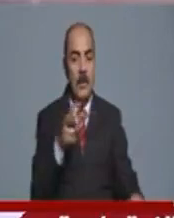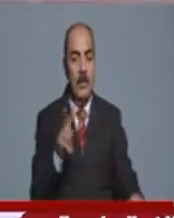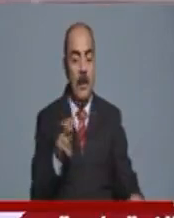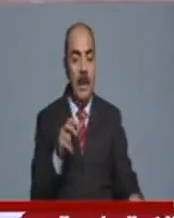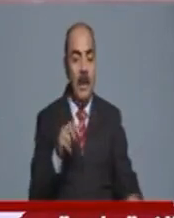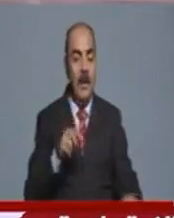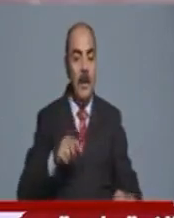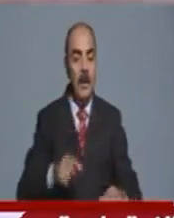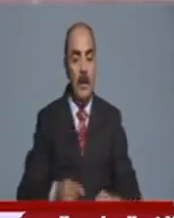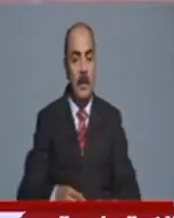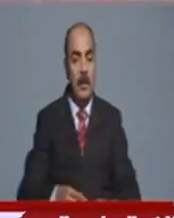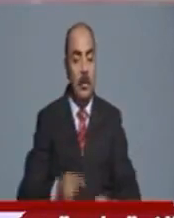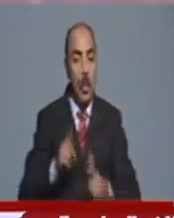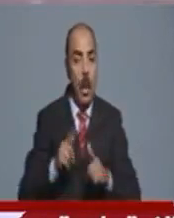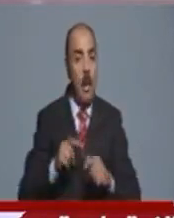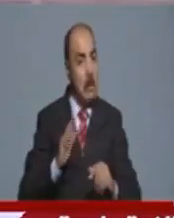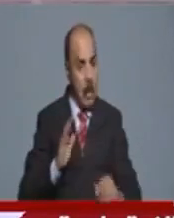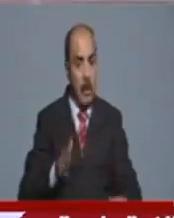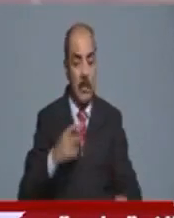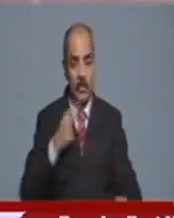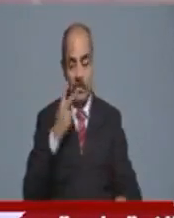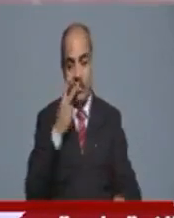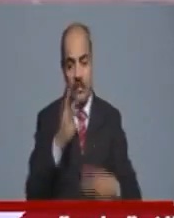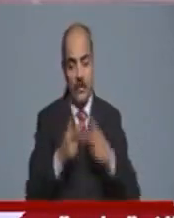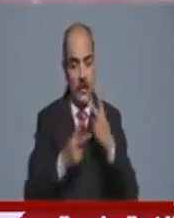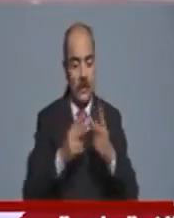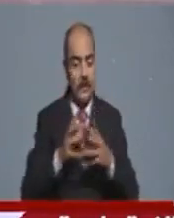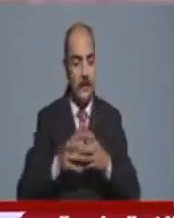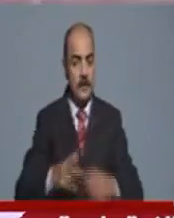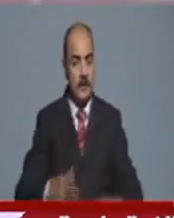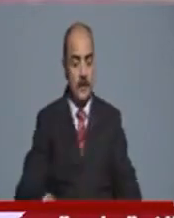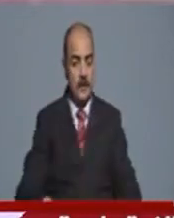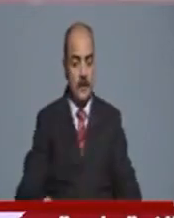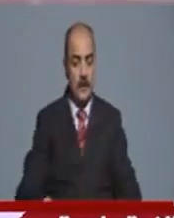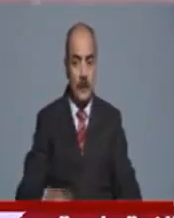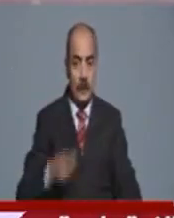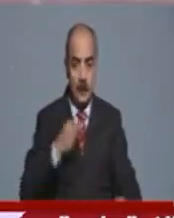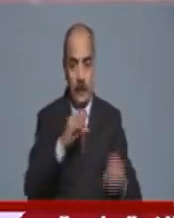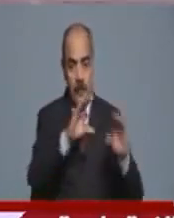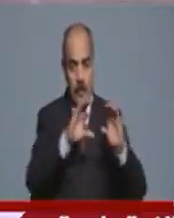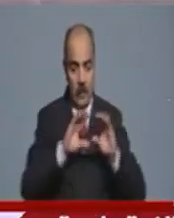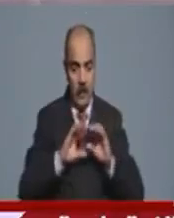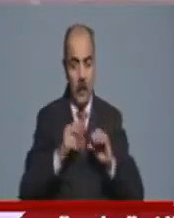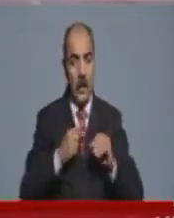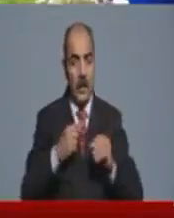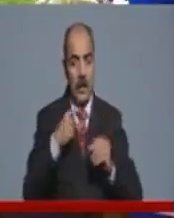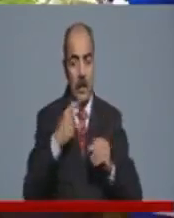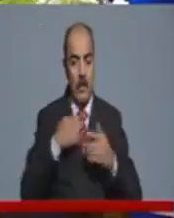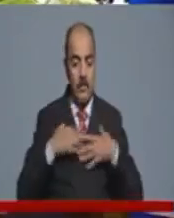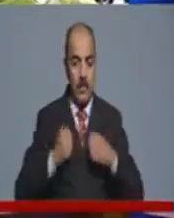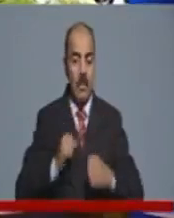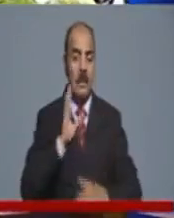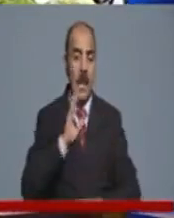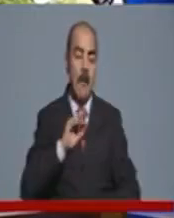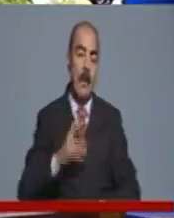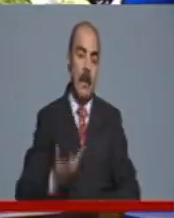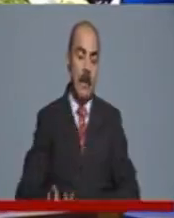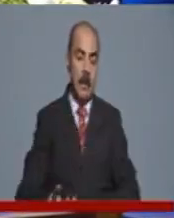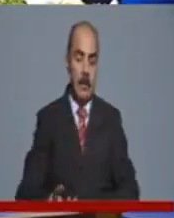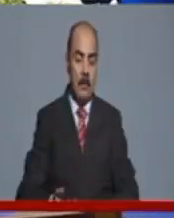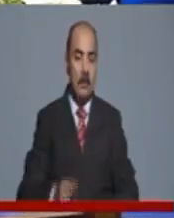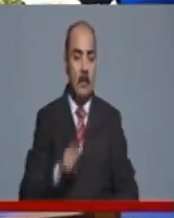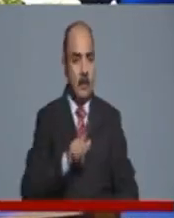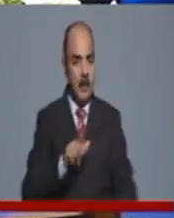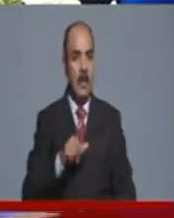و280 دولار. يمكن سياده الرئيس اتكلم اكتر من مره قال ادوني فلوس وبعدين حاسبوني على الصحه والتعليم تبقى شكلها عامل ازاي، علشان